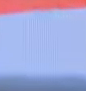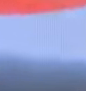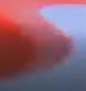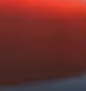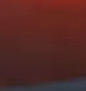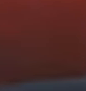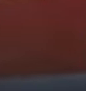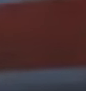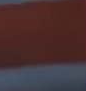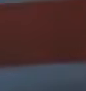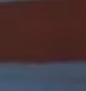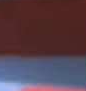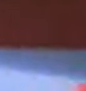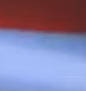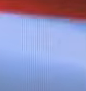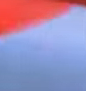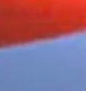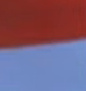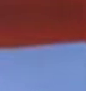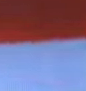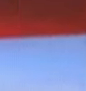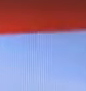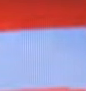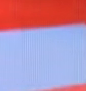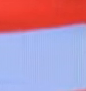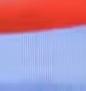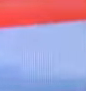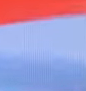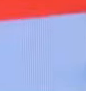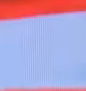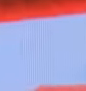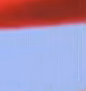Wani Carey bersama dengan anda untuk menyanyikan lagu Standing in the Eyes of the World.